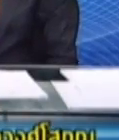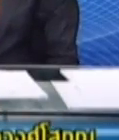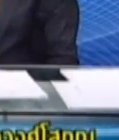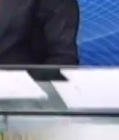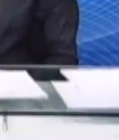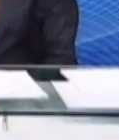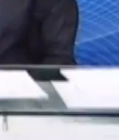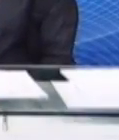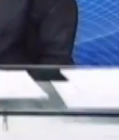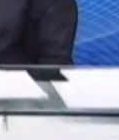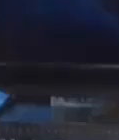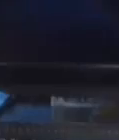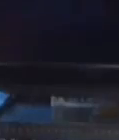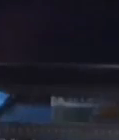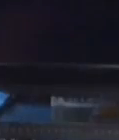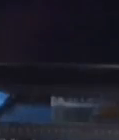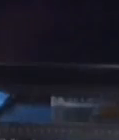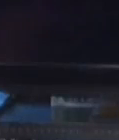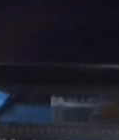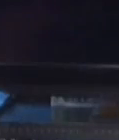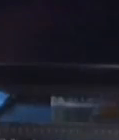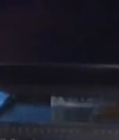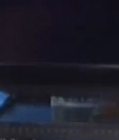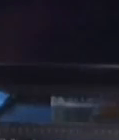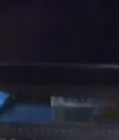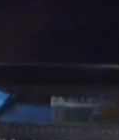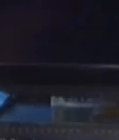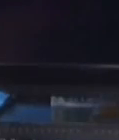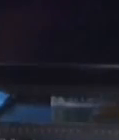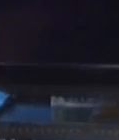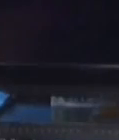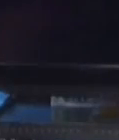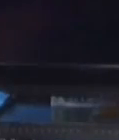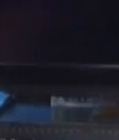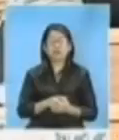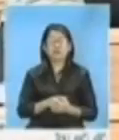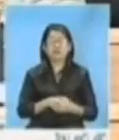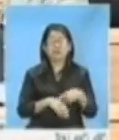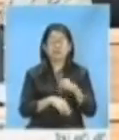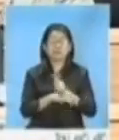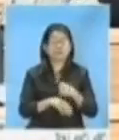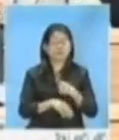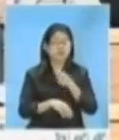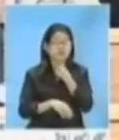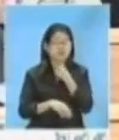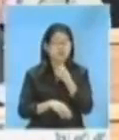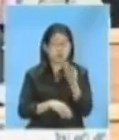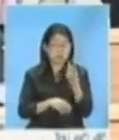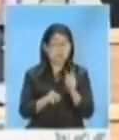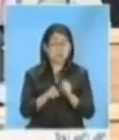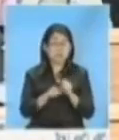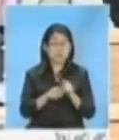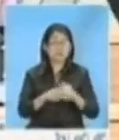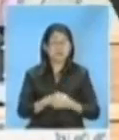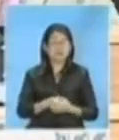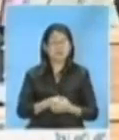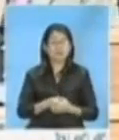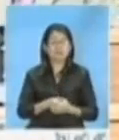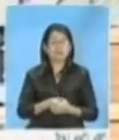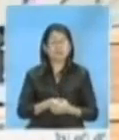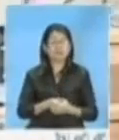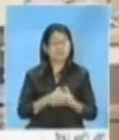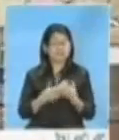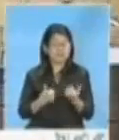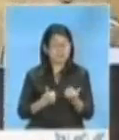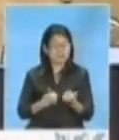ๆที่ทางคุณหมอวรงบอกว่าถึงแม้ตัวเองเป็นหมาวรงแต่ก็เป็นหมาเฝ้าบ้านจริงๆยังพูดไม่